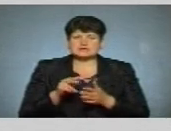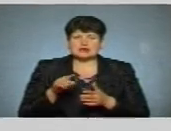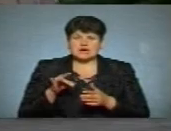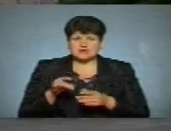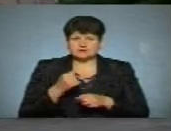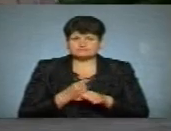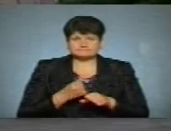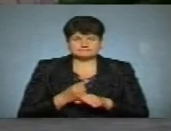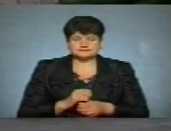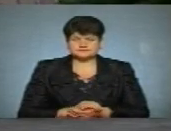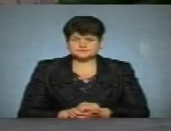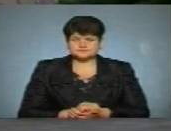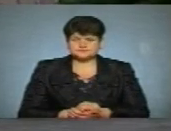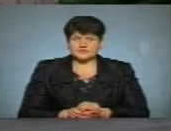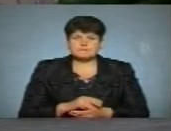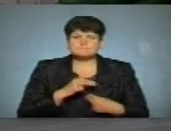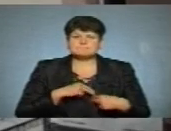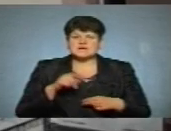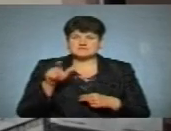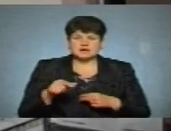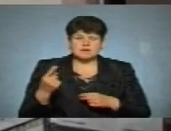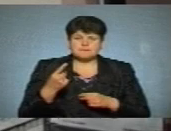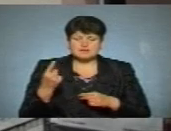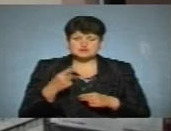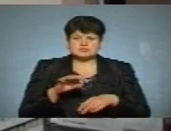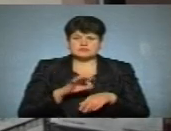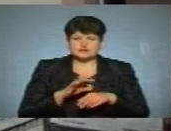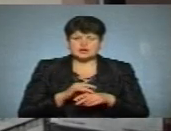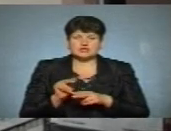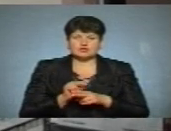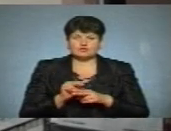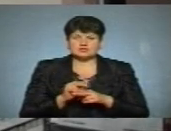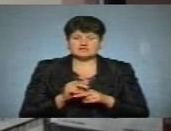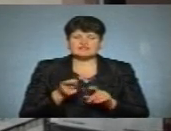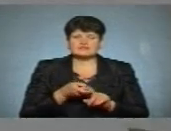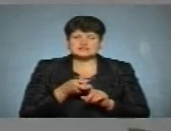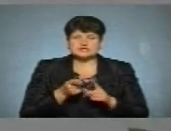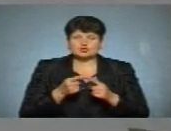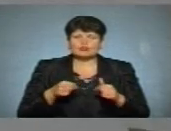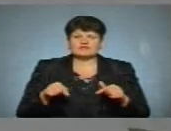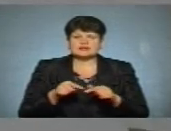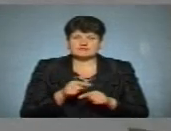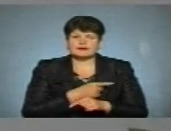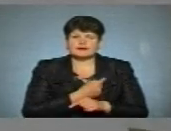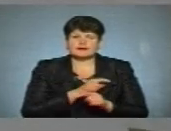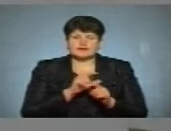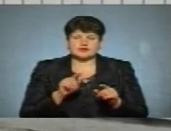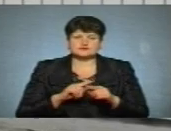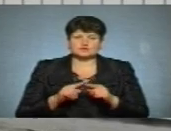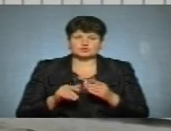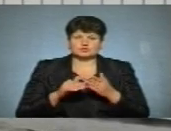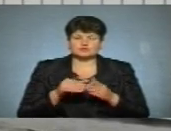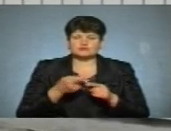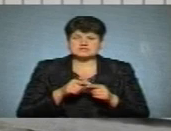роботі. Працівницю, яка першою захворіла, лікують від коронавірусу в інфекційному відділенні лікарні швидкої допомоги. Про це повідомив директор